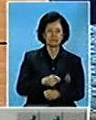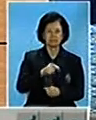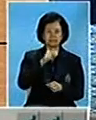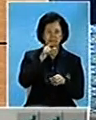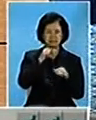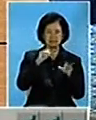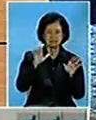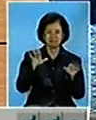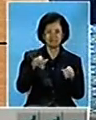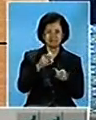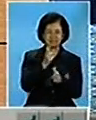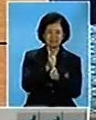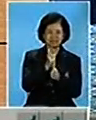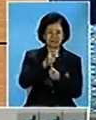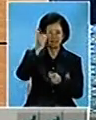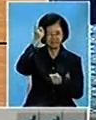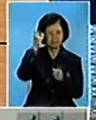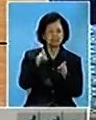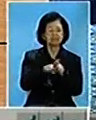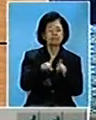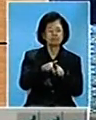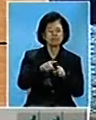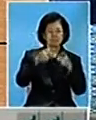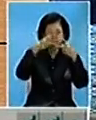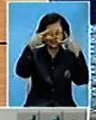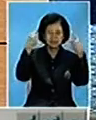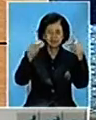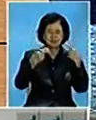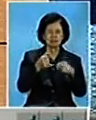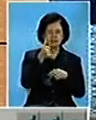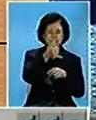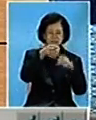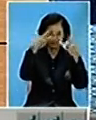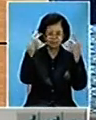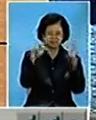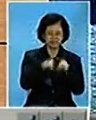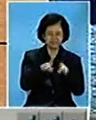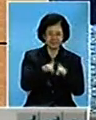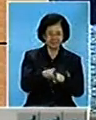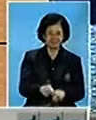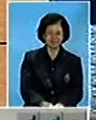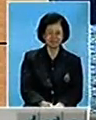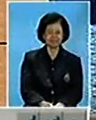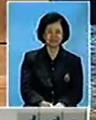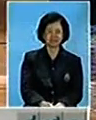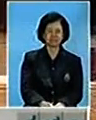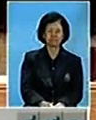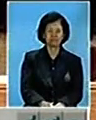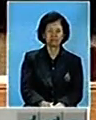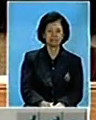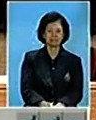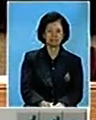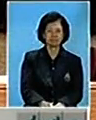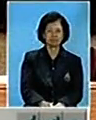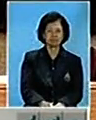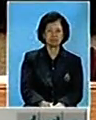ฉันใดโจรก็ย่อมเข้าข้างโจรฉันนั้น เข้าประเด็นเราเลยนะครับเอาที่ผมหาลือหนึ่งเรื่องของเว